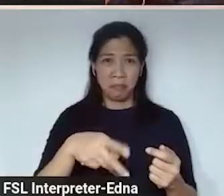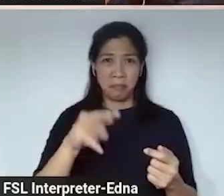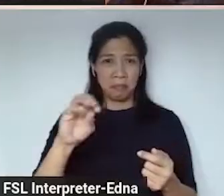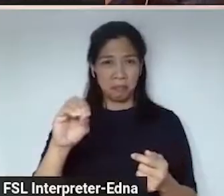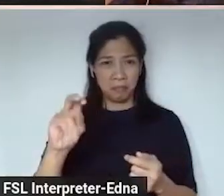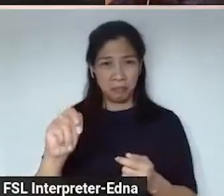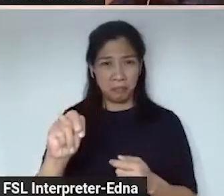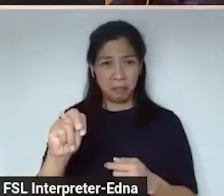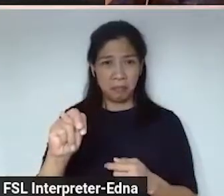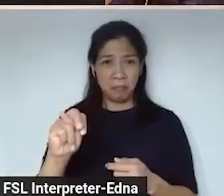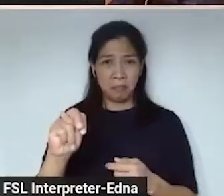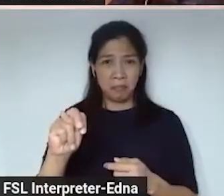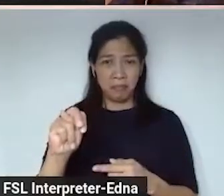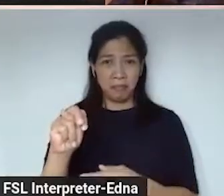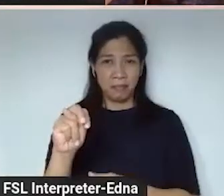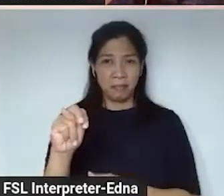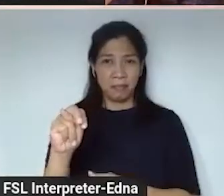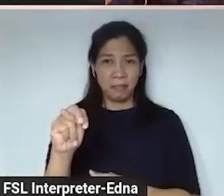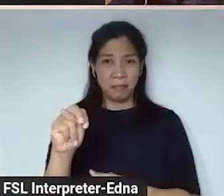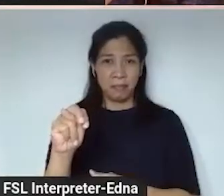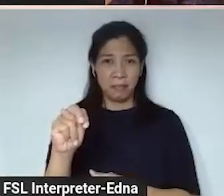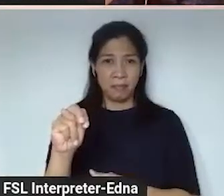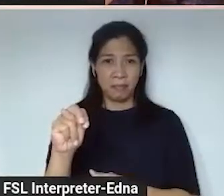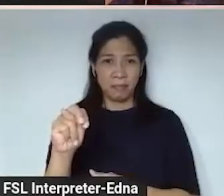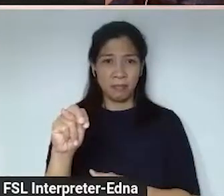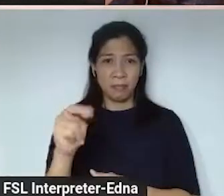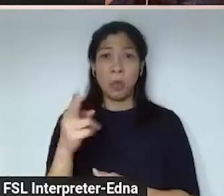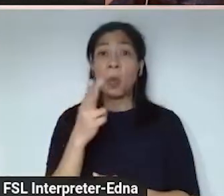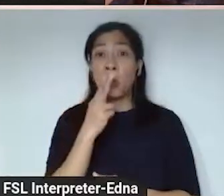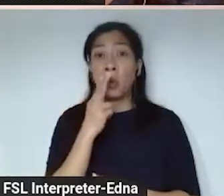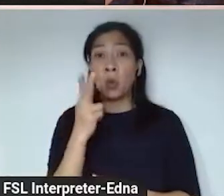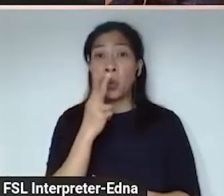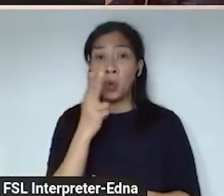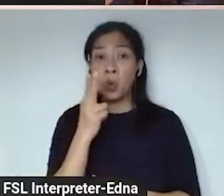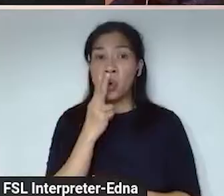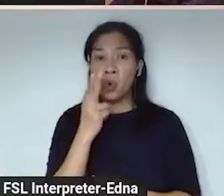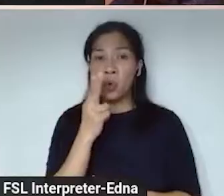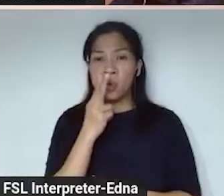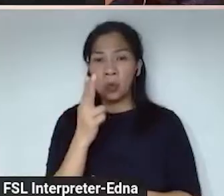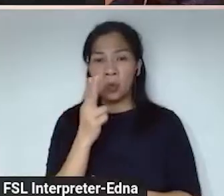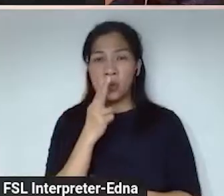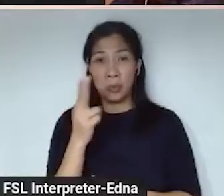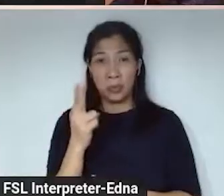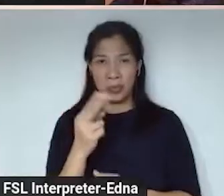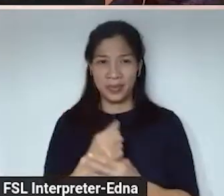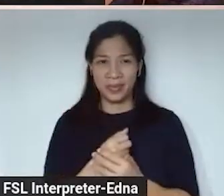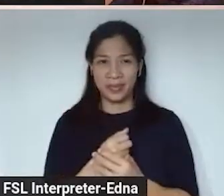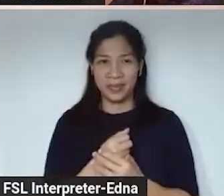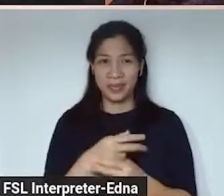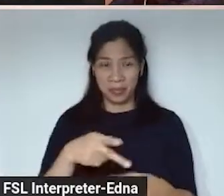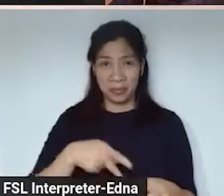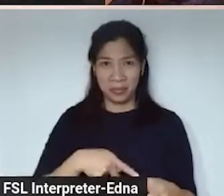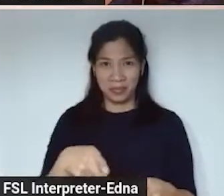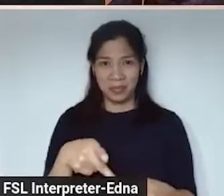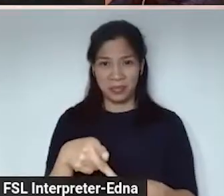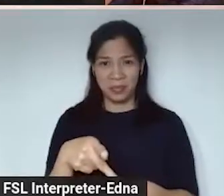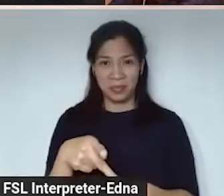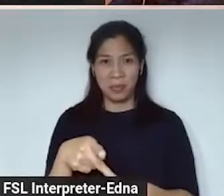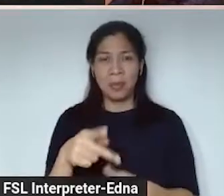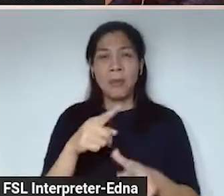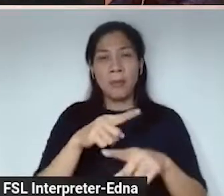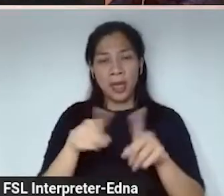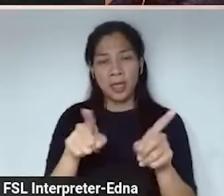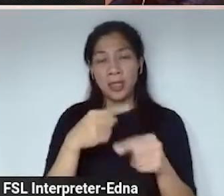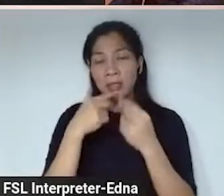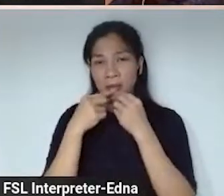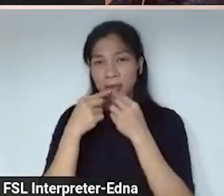gano'n, nanigarilyo daw siya in some part of her pregnancy. Pero ang sabi ng doktor,